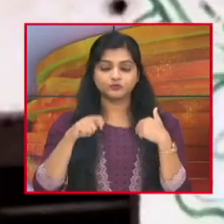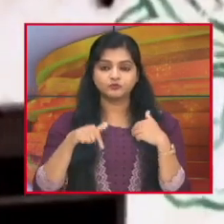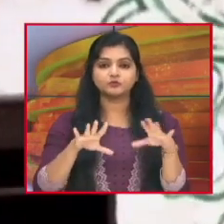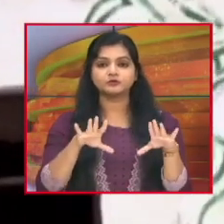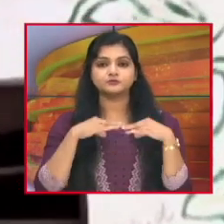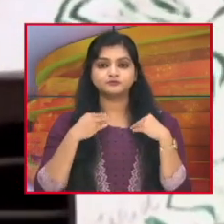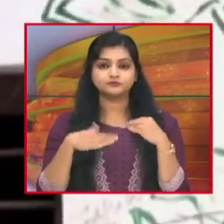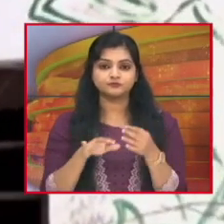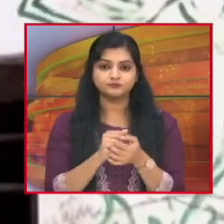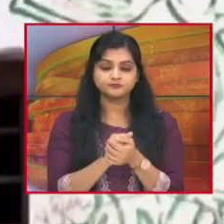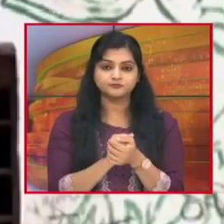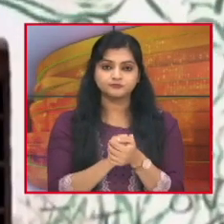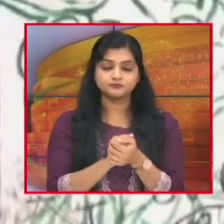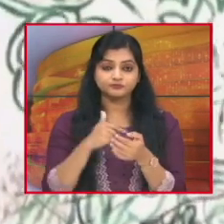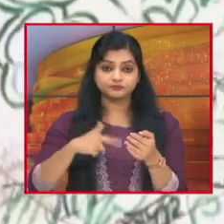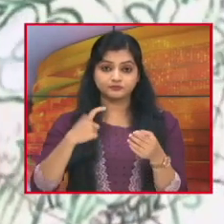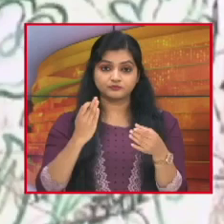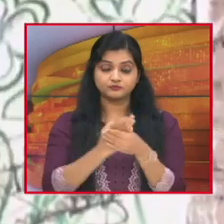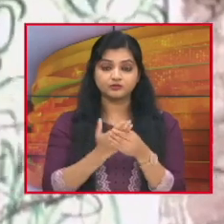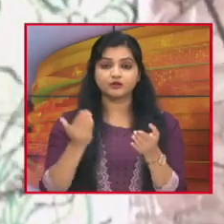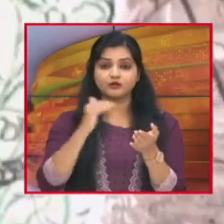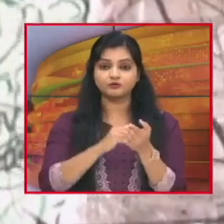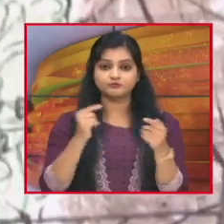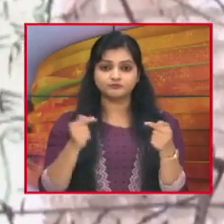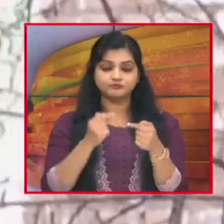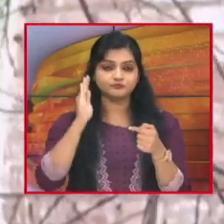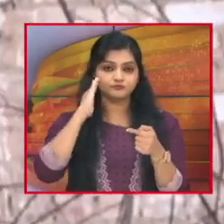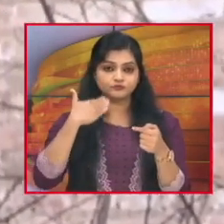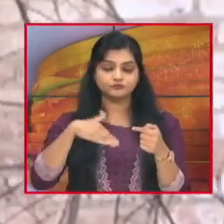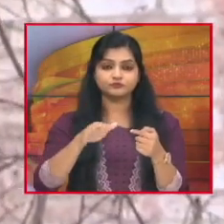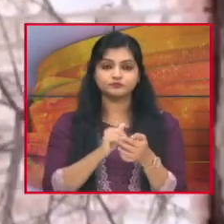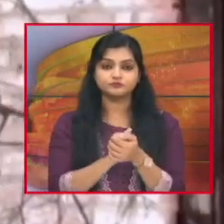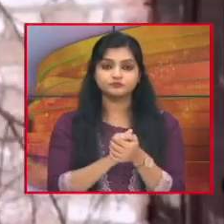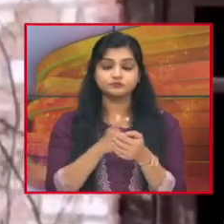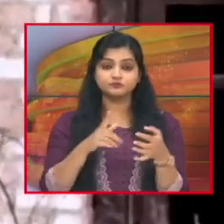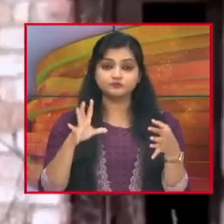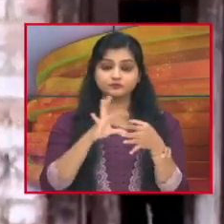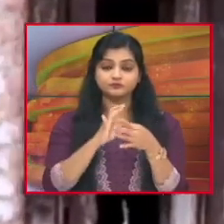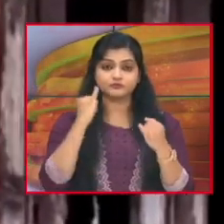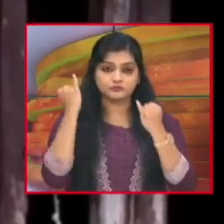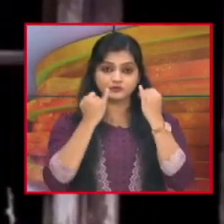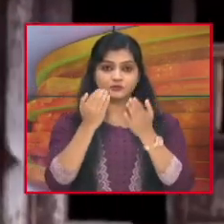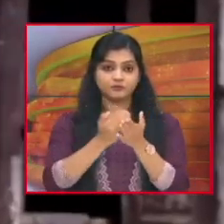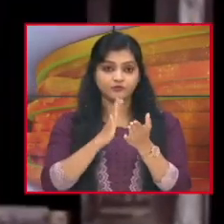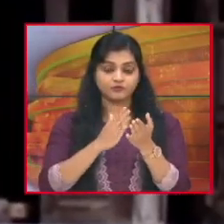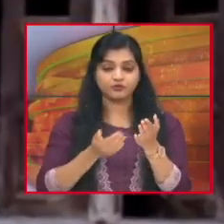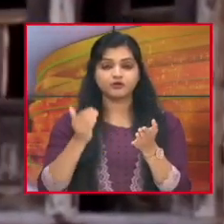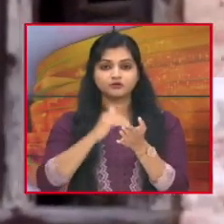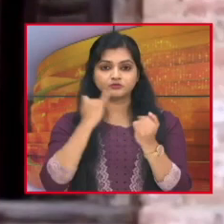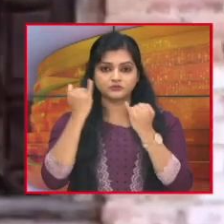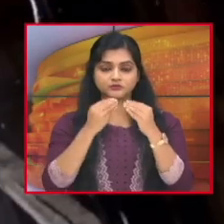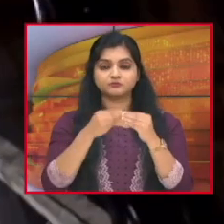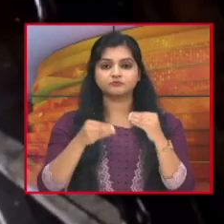അംഗീകരിക്കപ്പെട്ടിരിക്കുന്നു. ഇനി ഈ കേസിന്റെ പുനർവിചാരണ നടപടികളിലേക്ക് കടക്കും. അനുബന്ധമായിട്ട് അന്വേഷണം ബാക്കിയുണ്ടെങ്കിൽ അതിലേക്കും പോലീസിന്